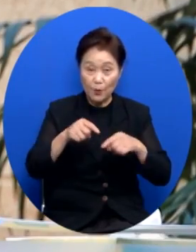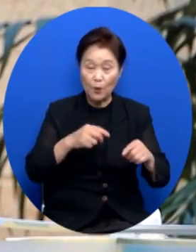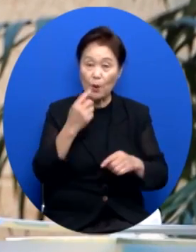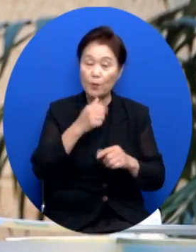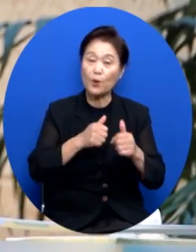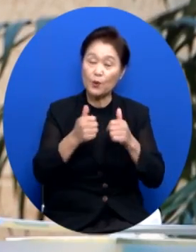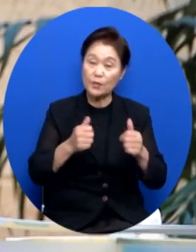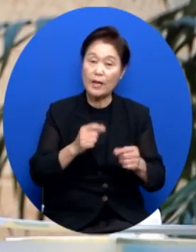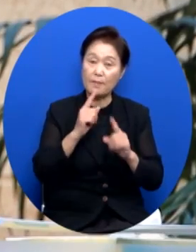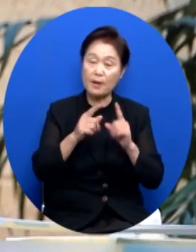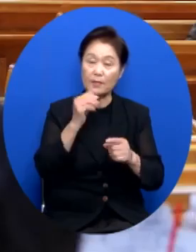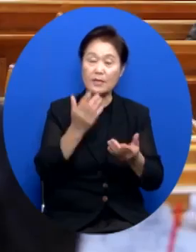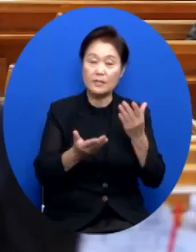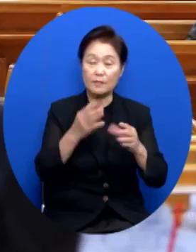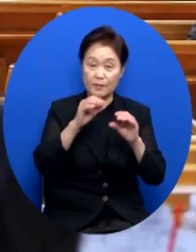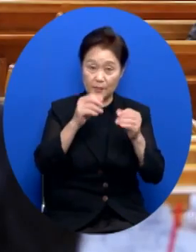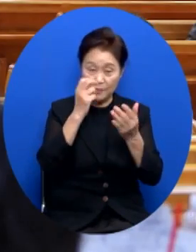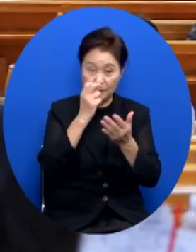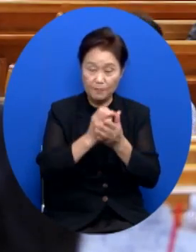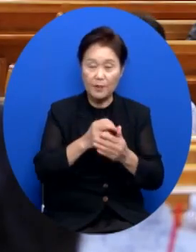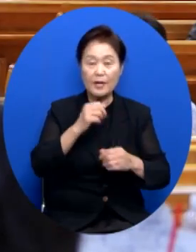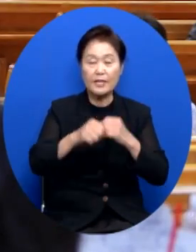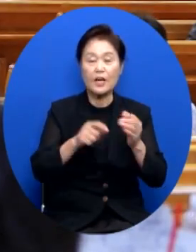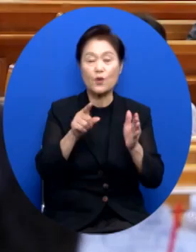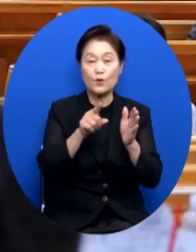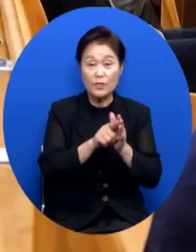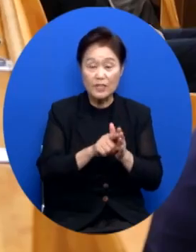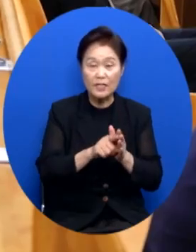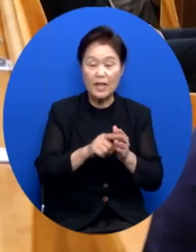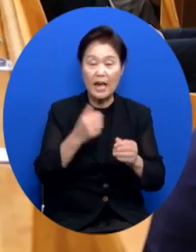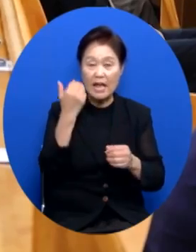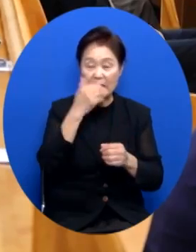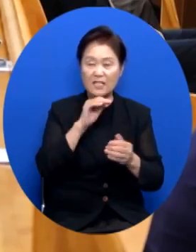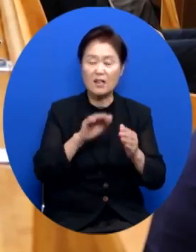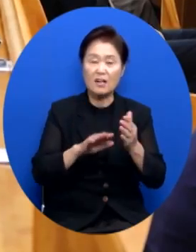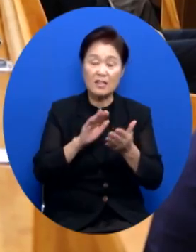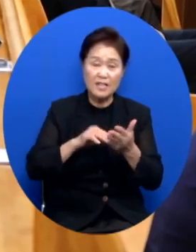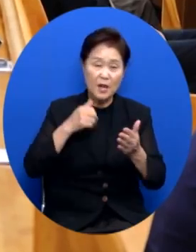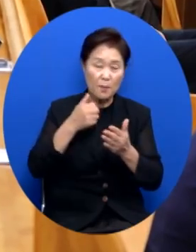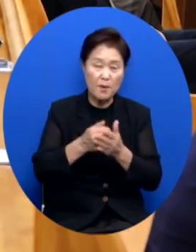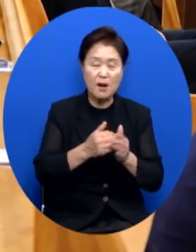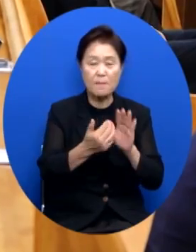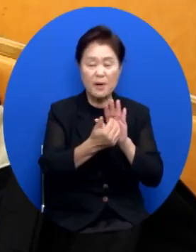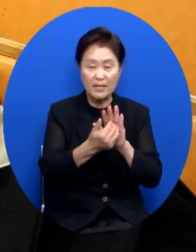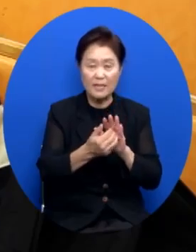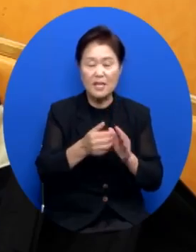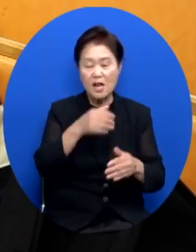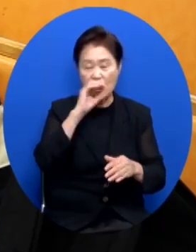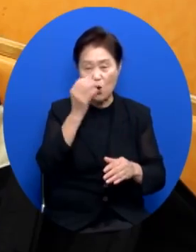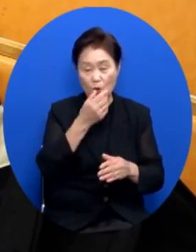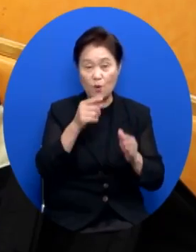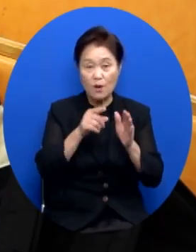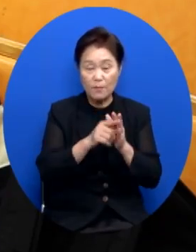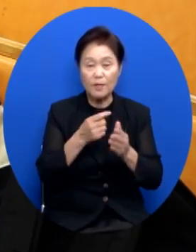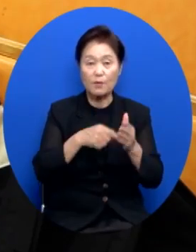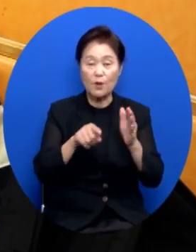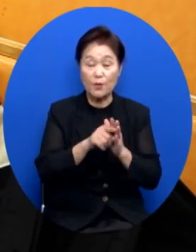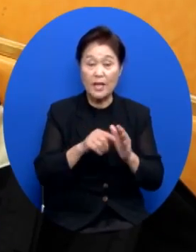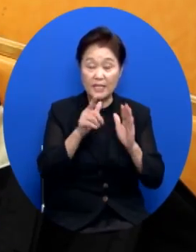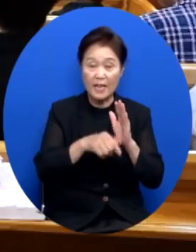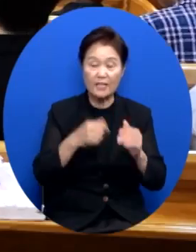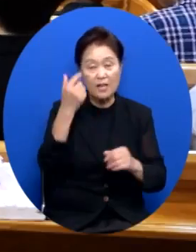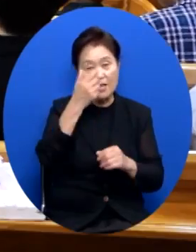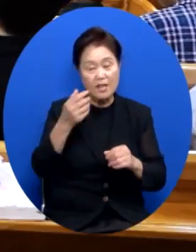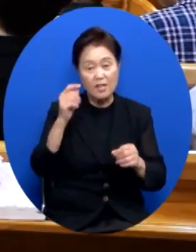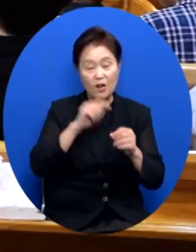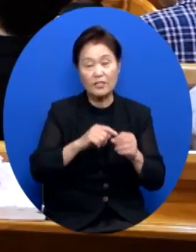변호사는 차별금지법과 자유신학, 성혁명교육을 막아서는 거룩한 믿음의 전쟁을 위해 시대적 영적 흐름을